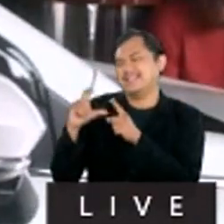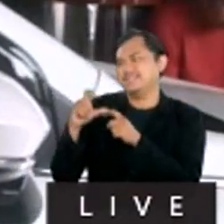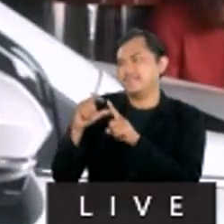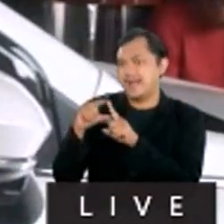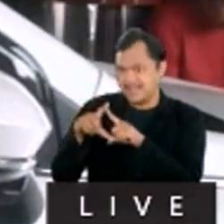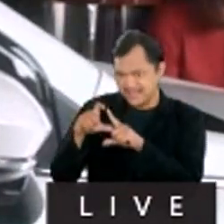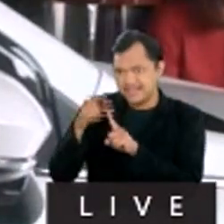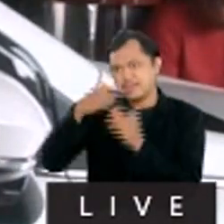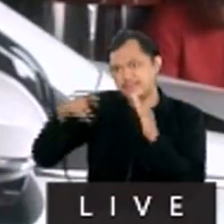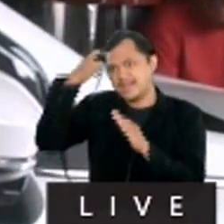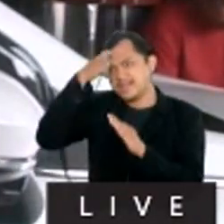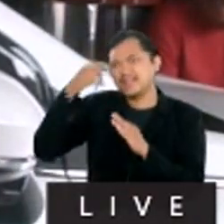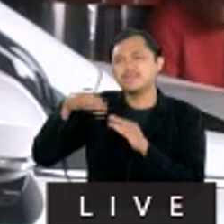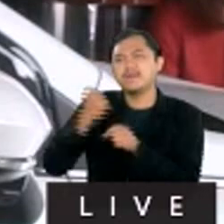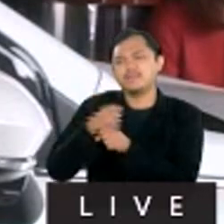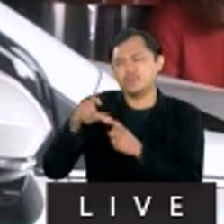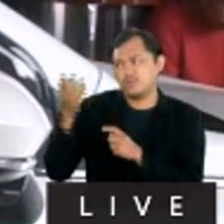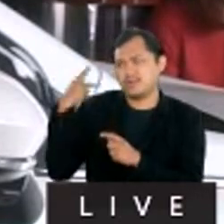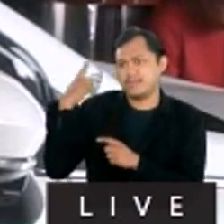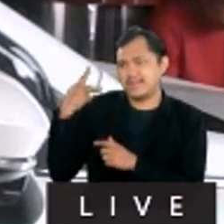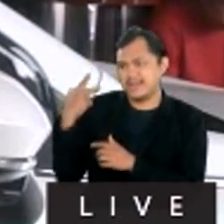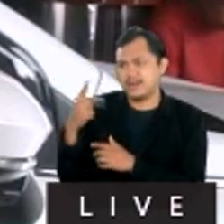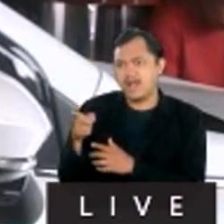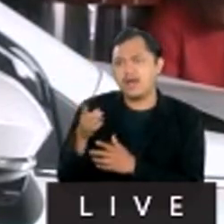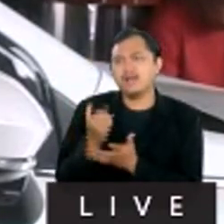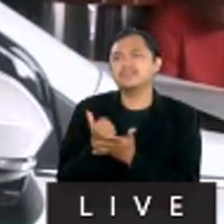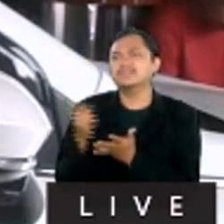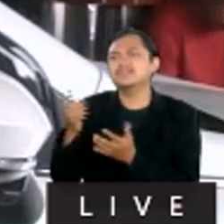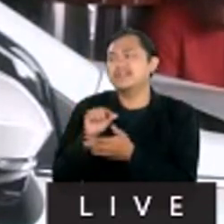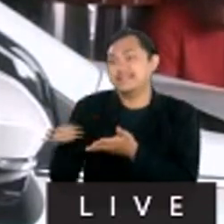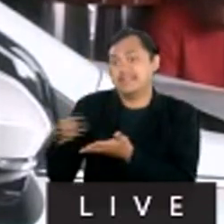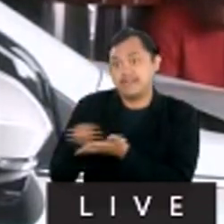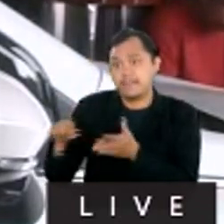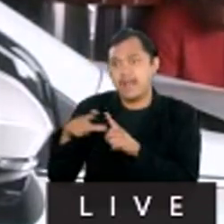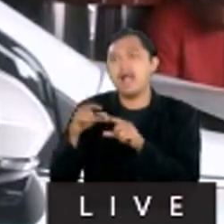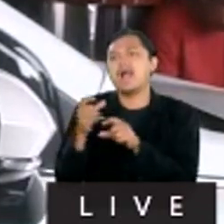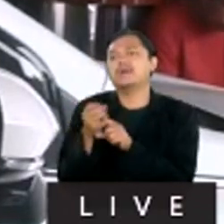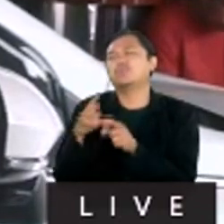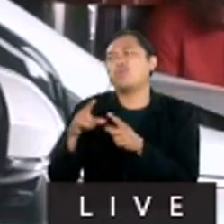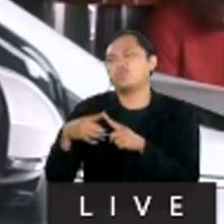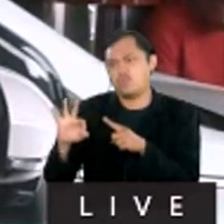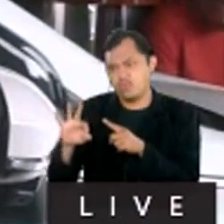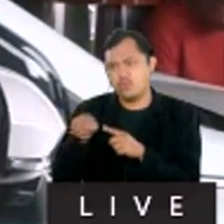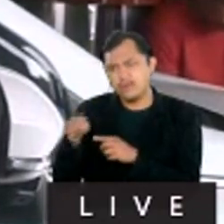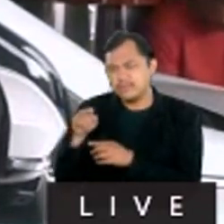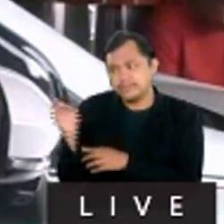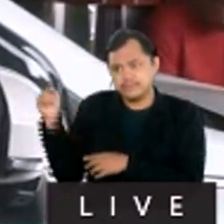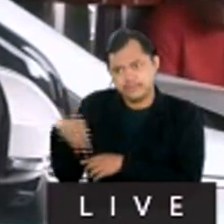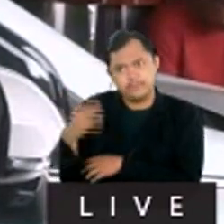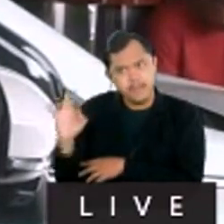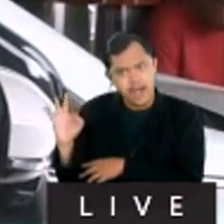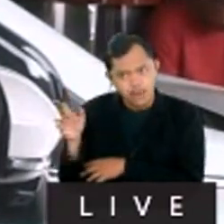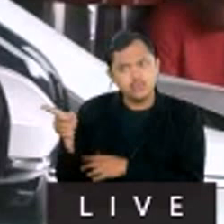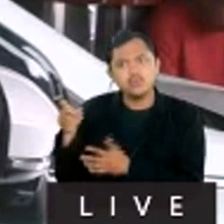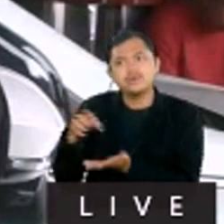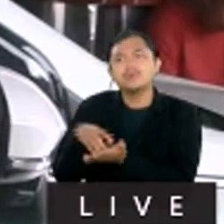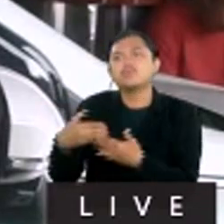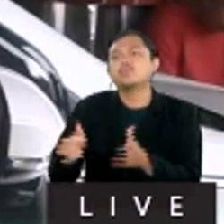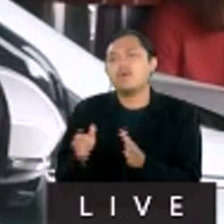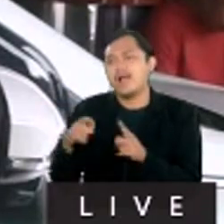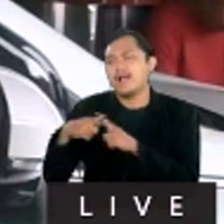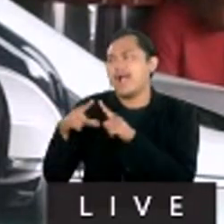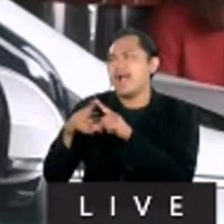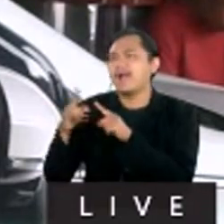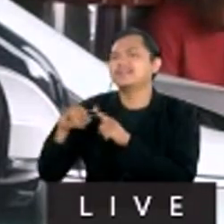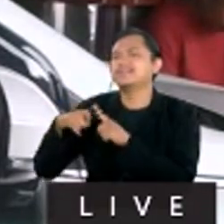yang lalu, dokter pribadi dari Lukas NMB, Anton Mote, baru saja tiba di Pavilion Kartika dan menyebut bahwa ia akan mengunjungi Lukas NMB